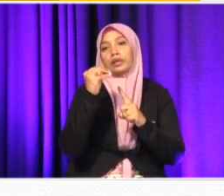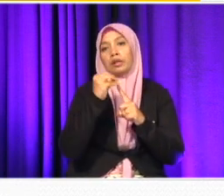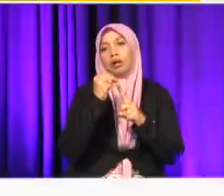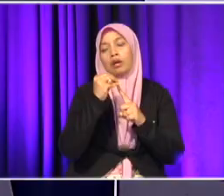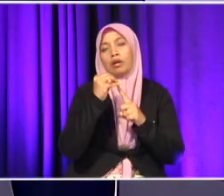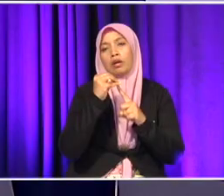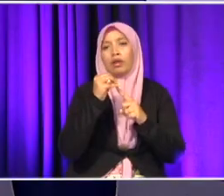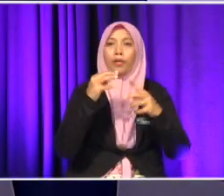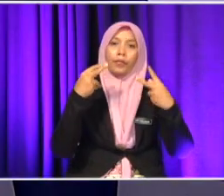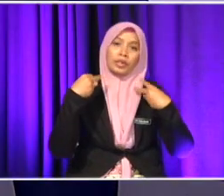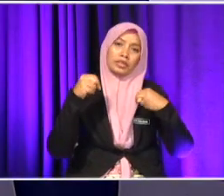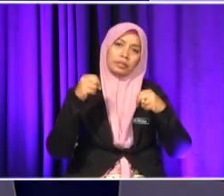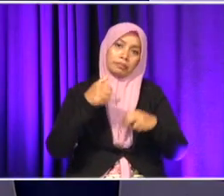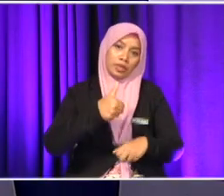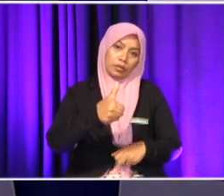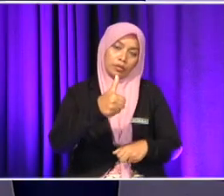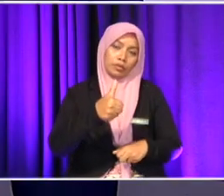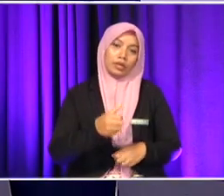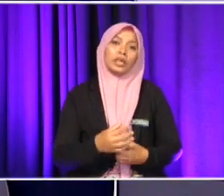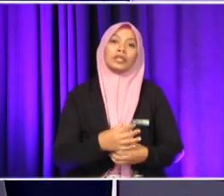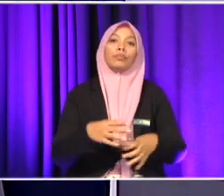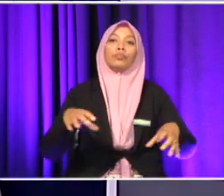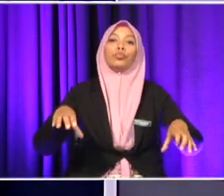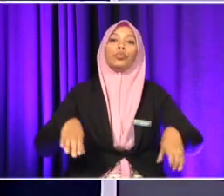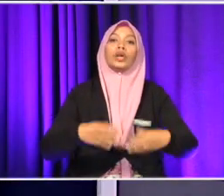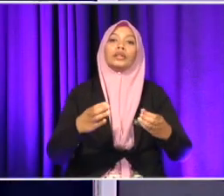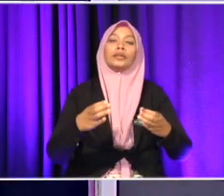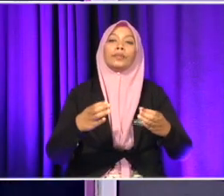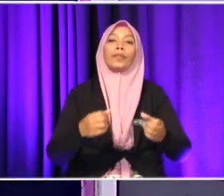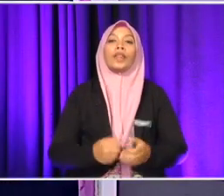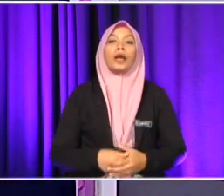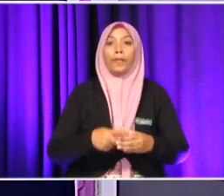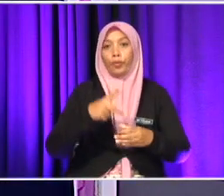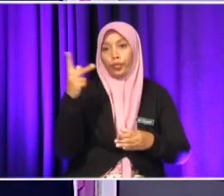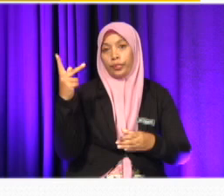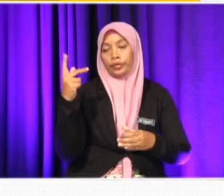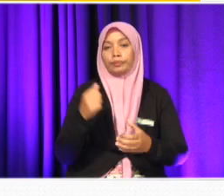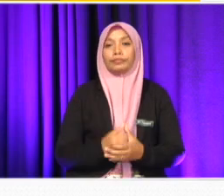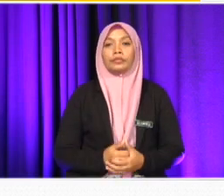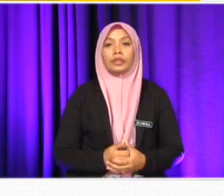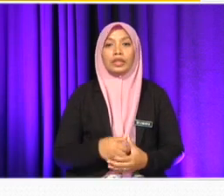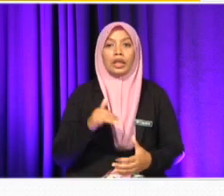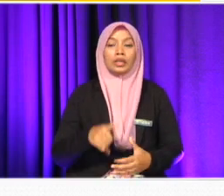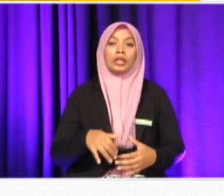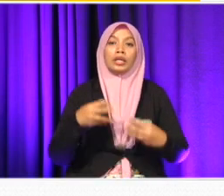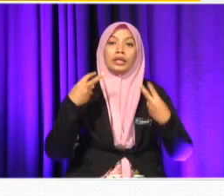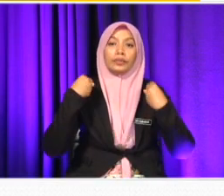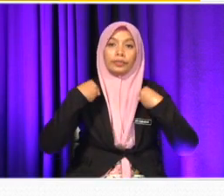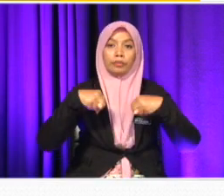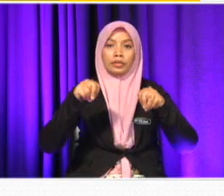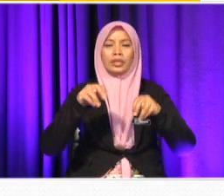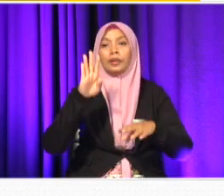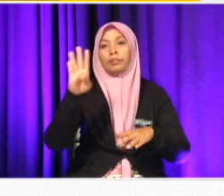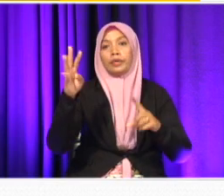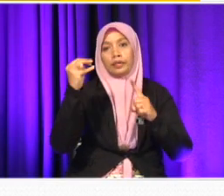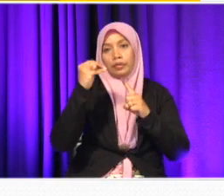itu masa itu berkesan untuk mencipta permintaan bagi produk dan primata yang dipasarkan tidak ada pada empat